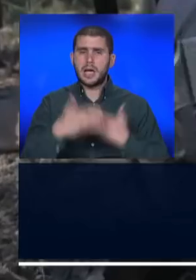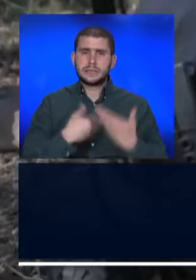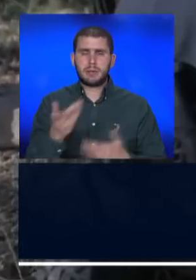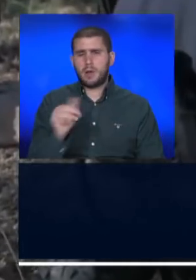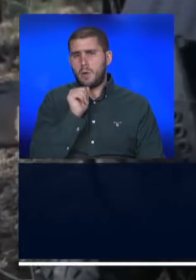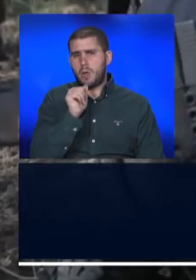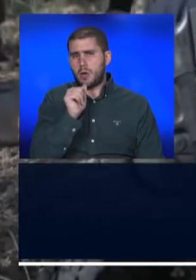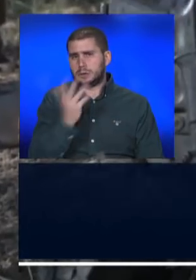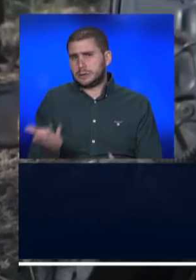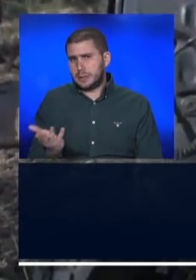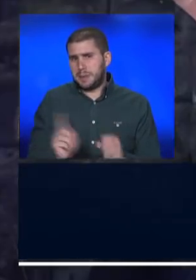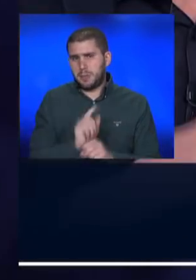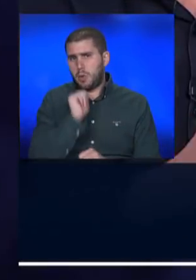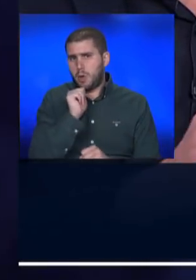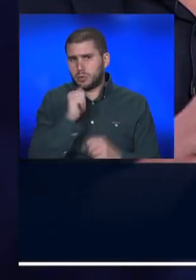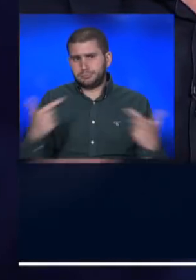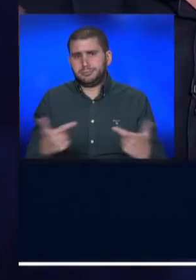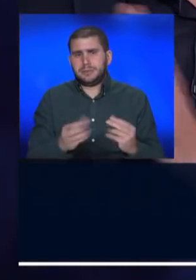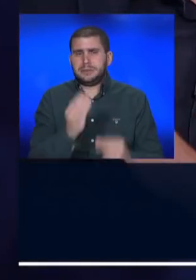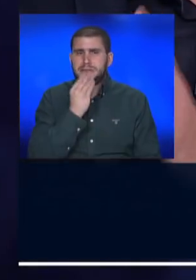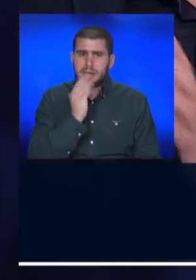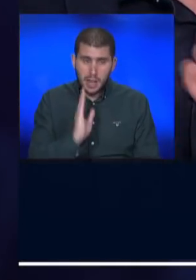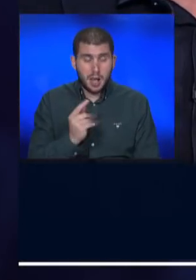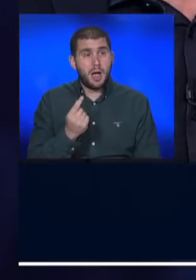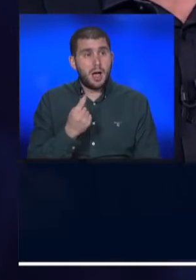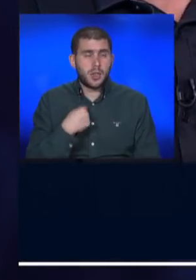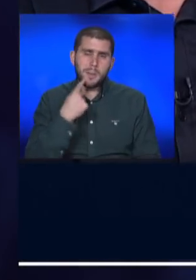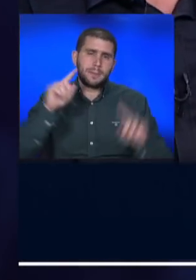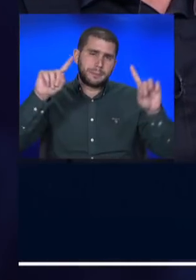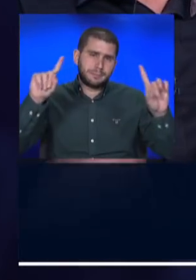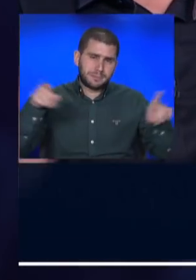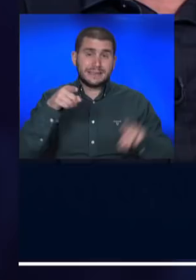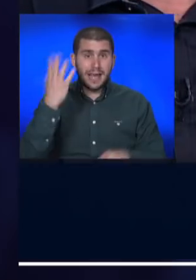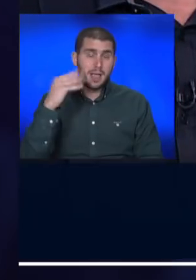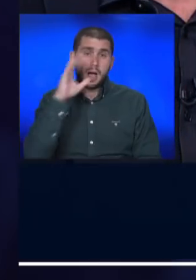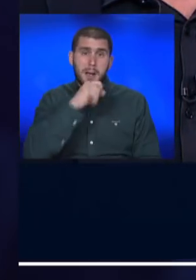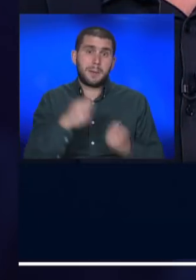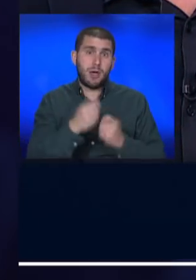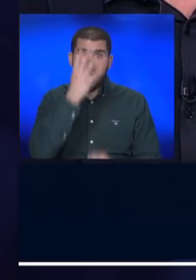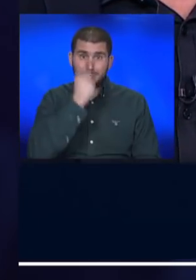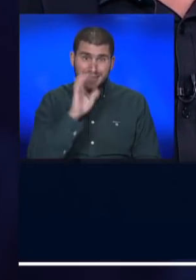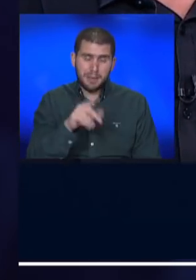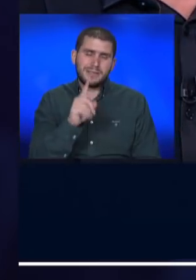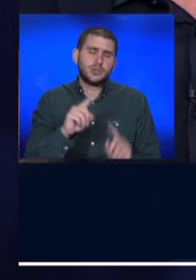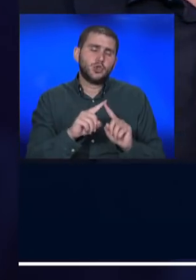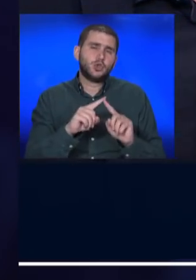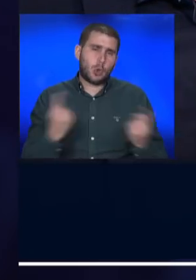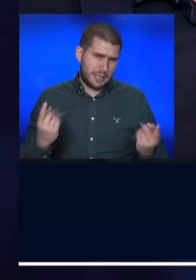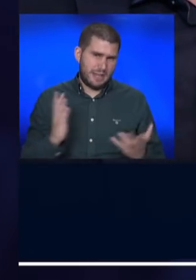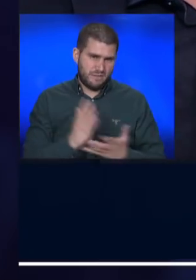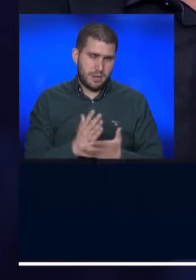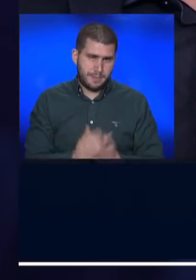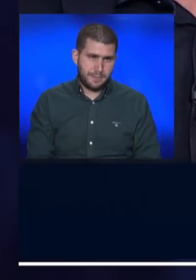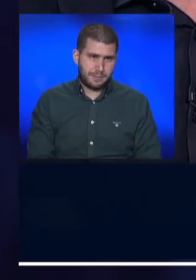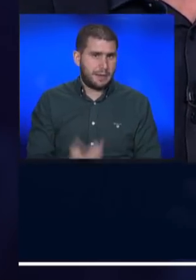לא רוצה להיכנס למערכה ישראל, עם ישראל. אני פותח פה סוגריים, זו הייתה הבנה גם לגבי חמאס. אבל זה שונה מאוד, ואין שום היגיון